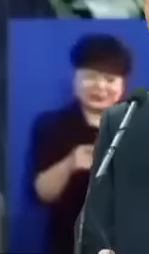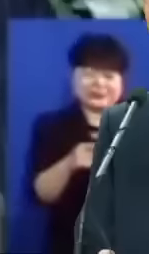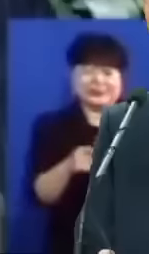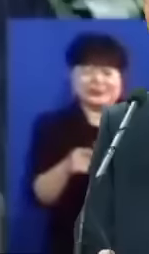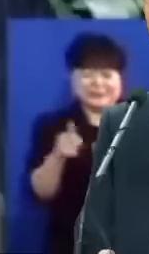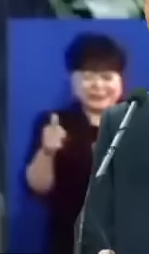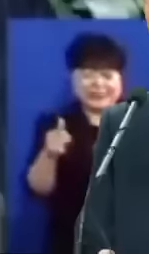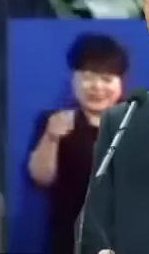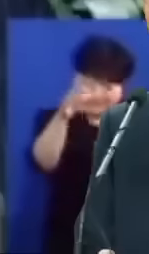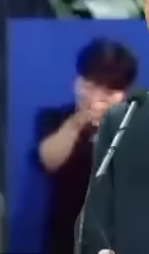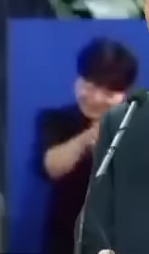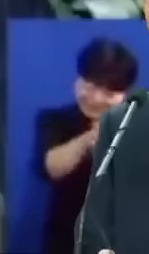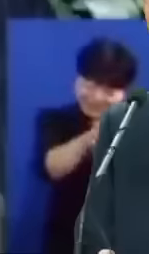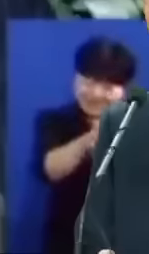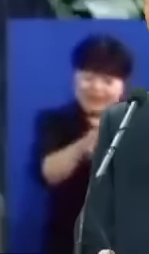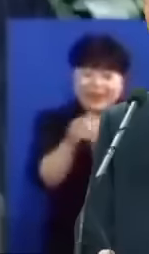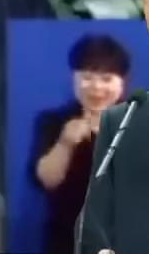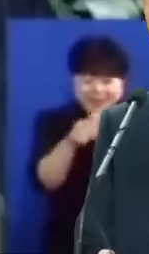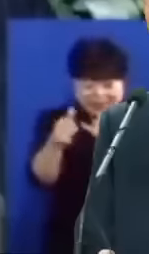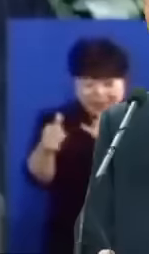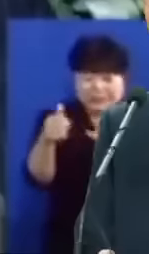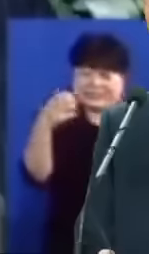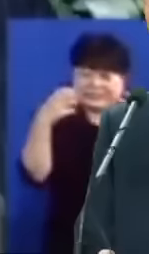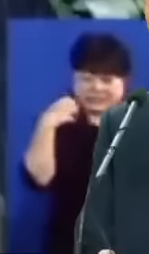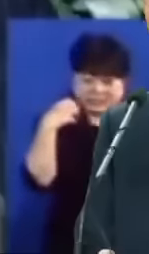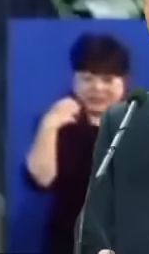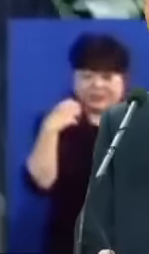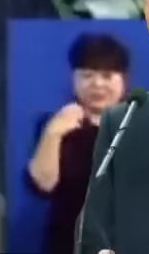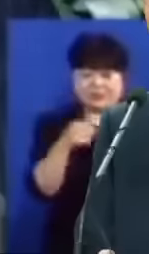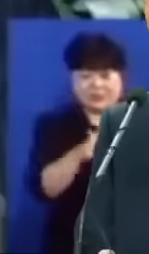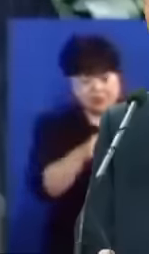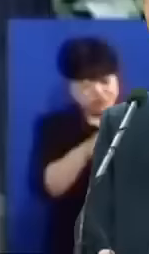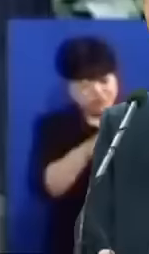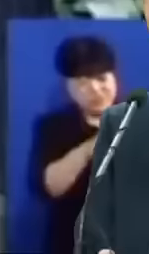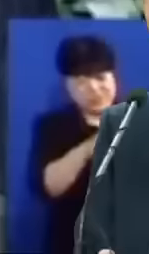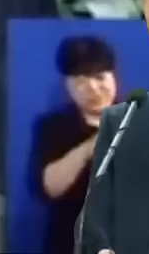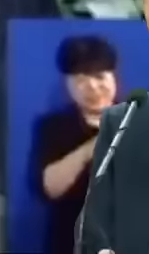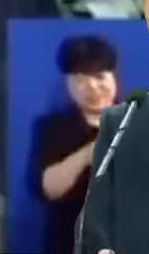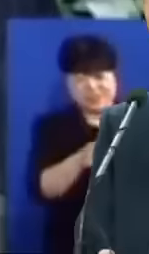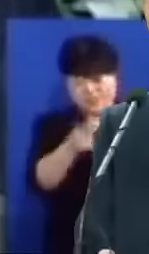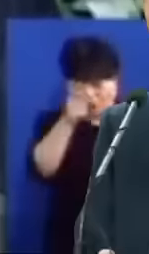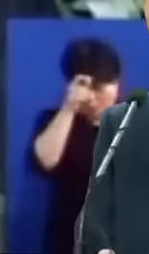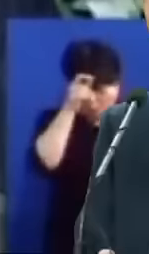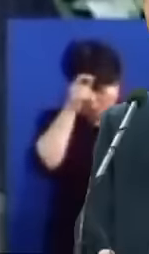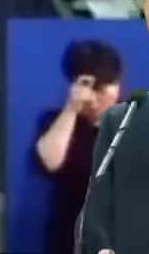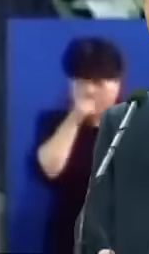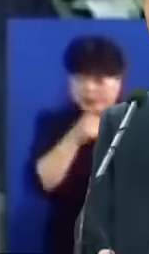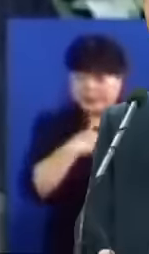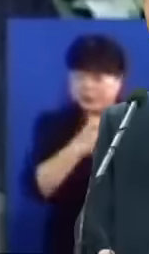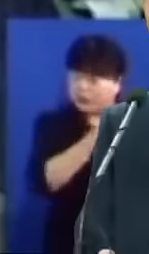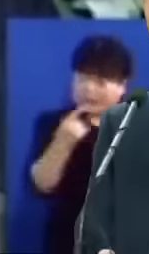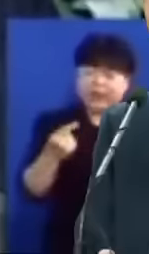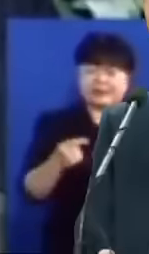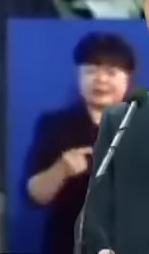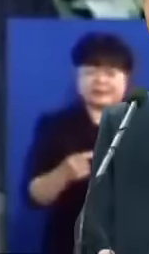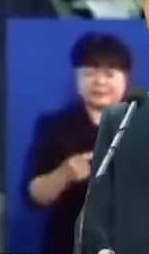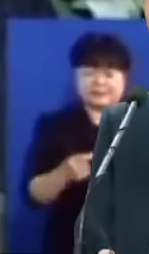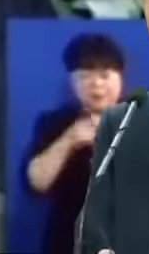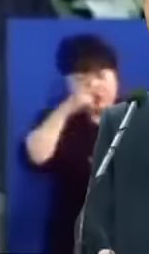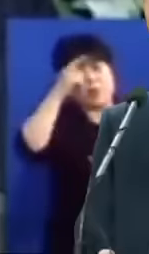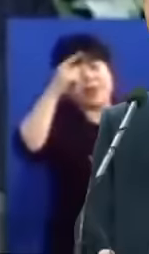이끌어 주십시오 하면 남편이 책임을 지는데 부인이 당신이나 나나 이 코골이다,